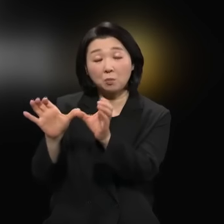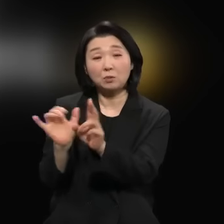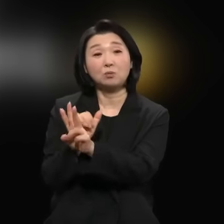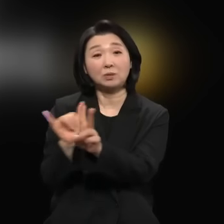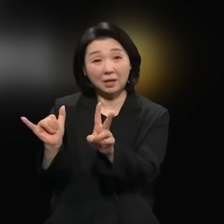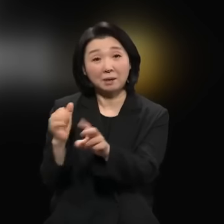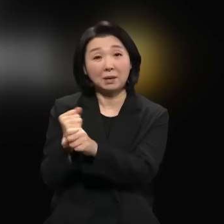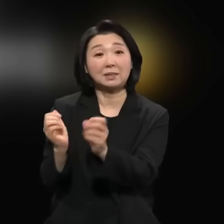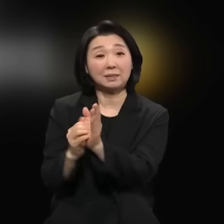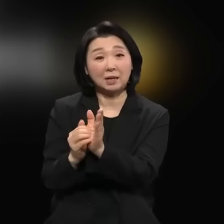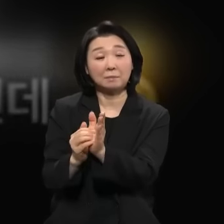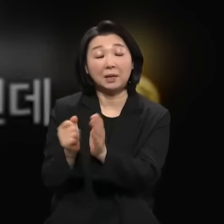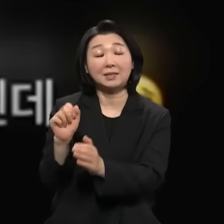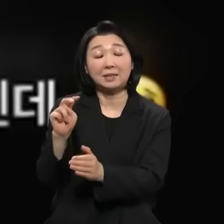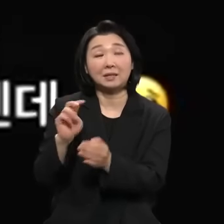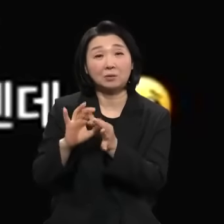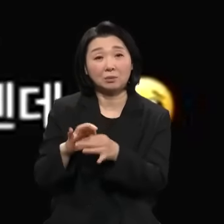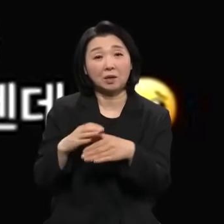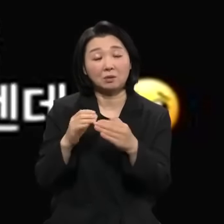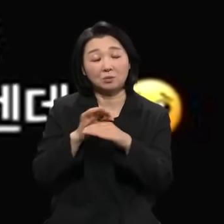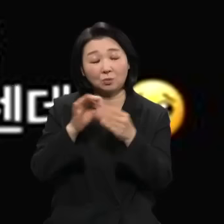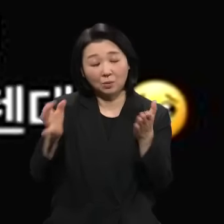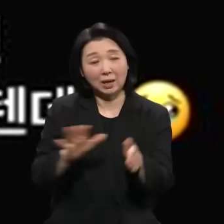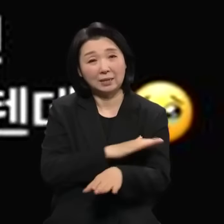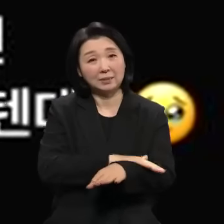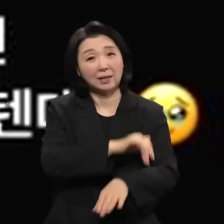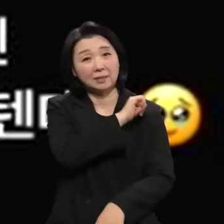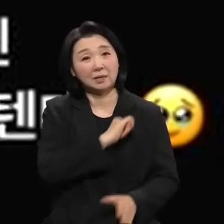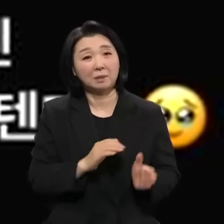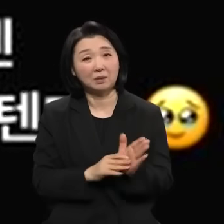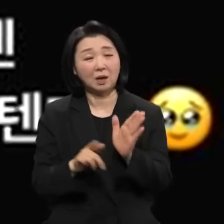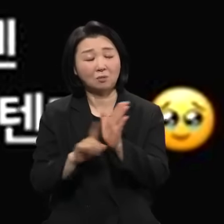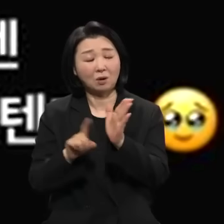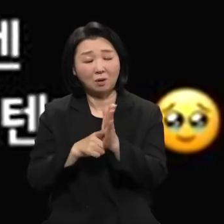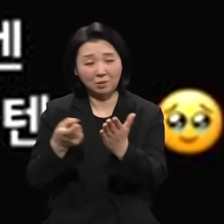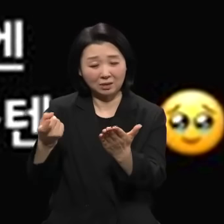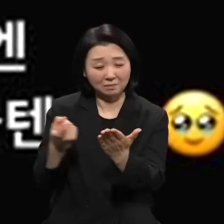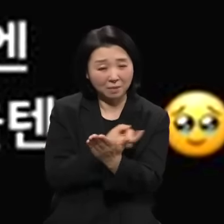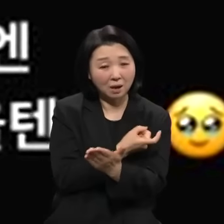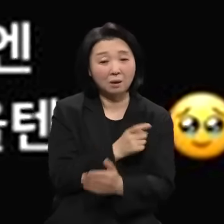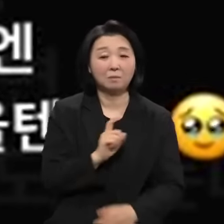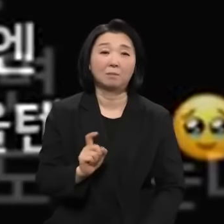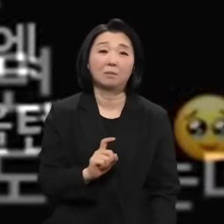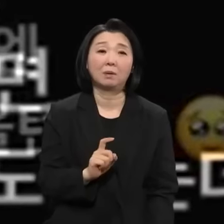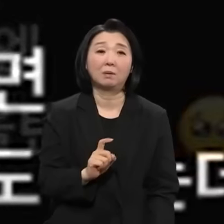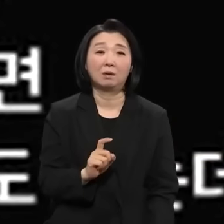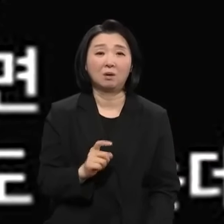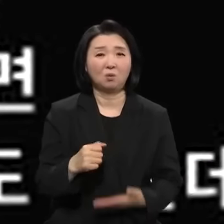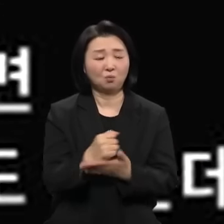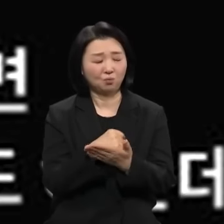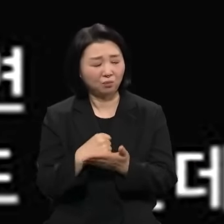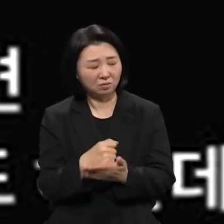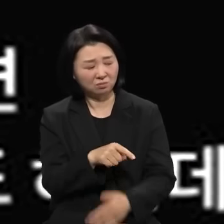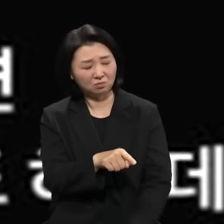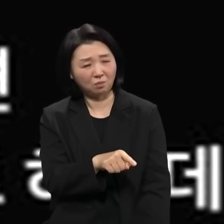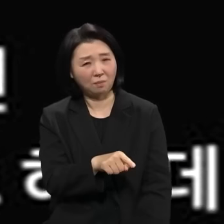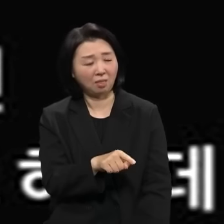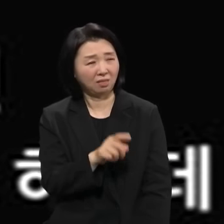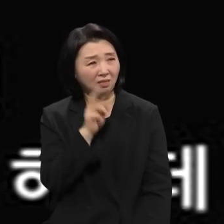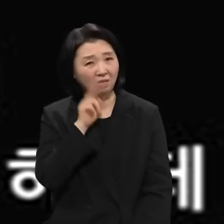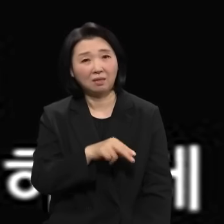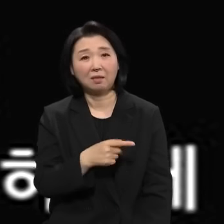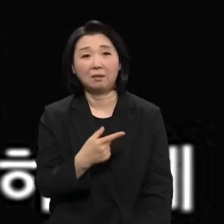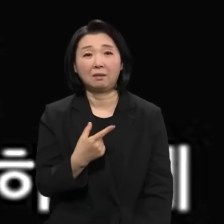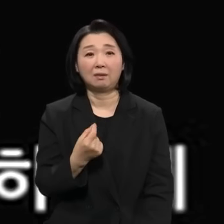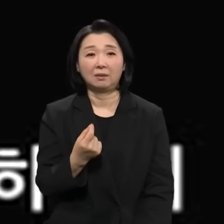사람은 소셜미디어를 통해 그동안 잘 참아왔는데 광고 안무까지 갈 줄이야. 우연이라기엔 이건 좀 아니지